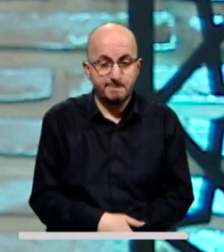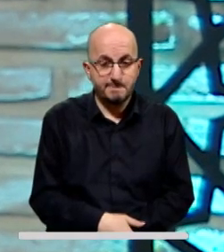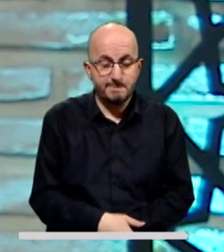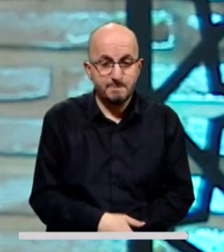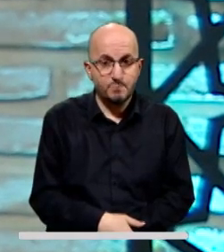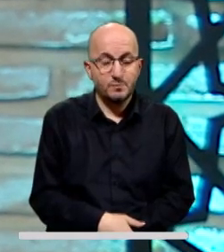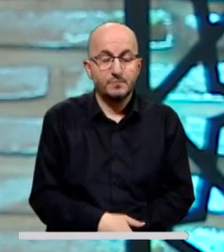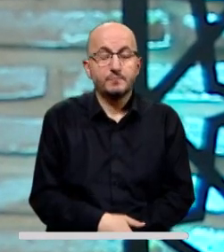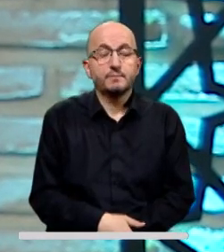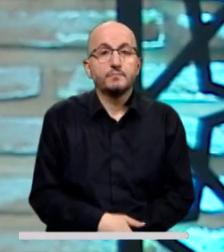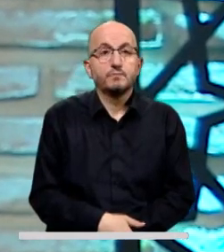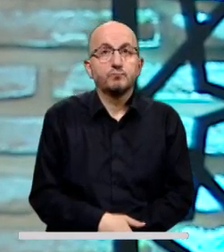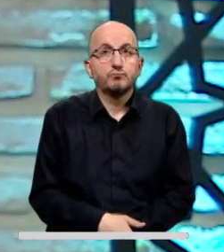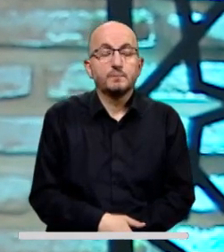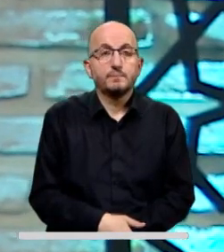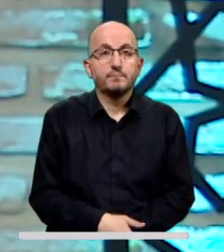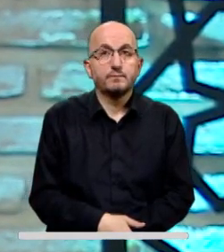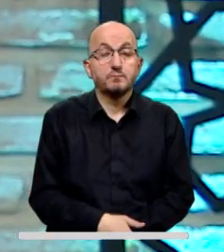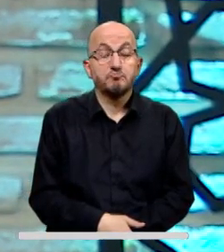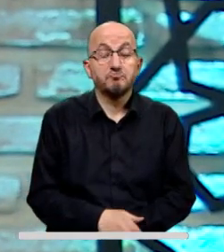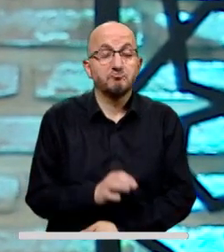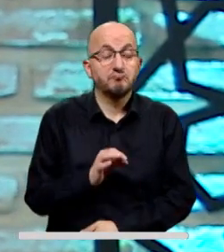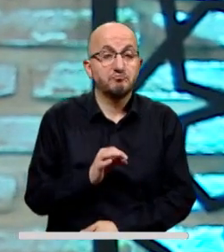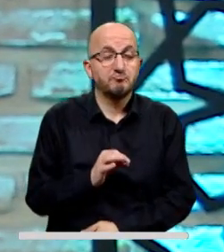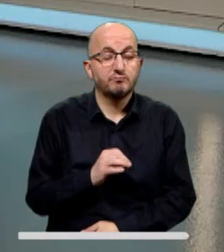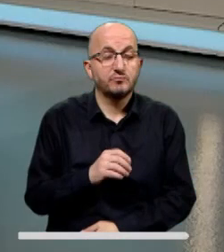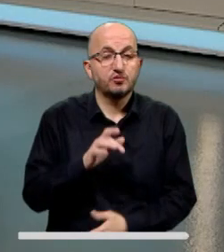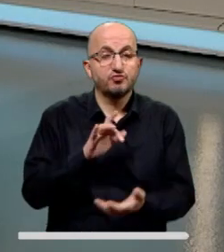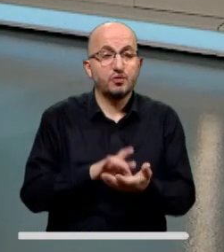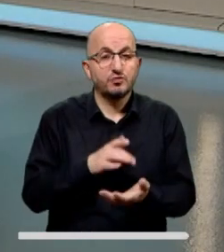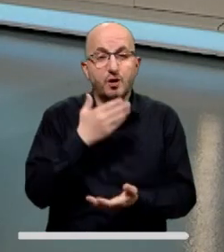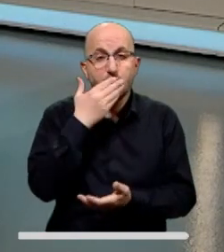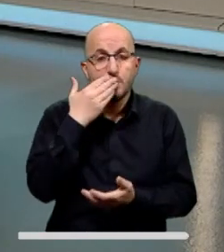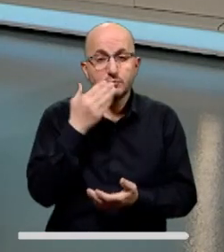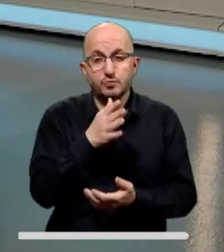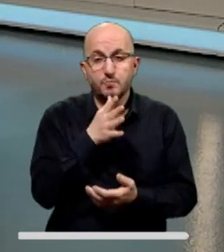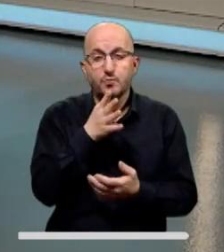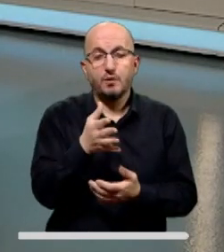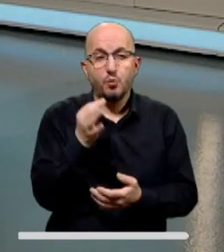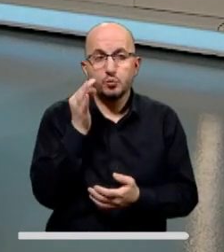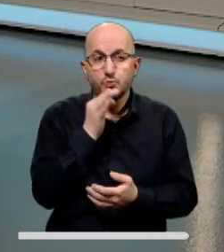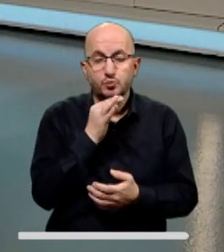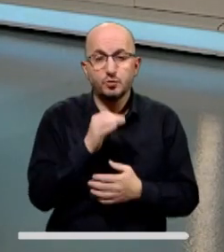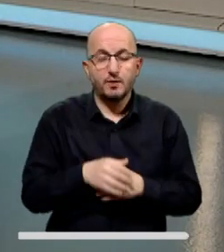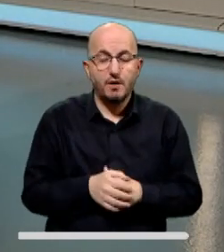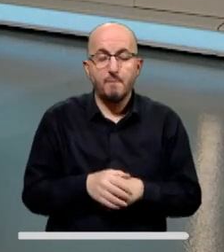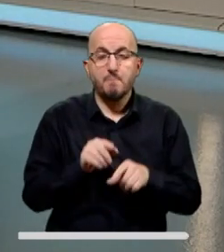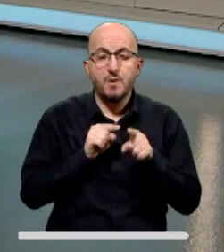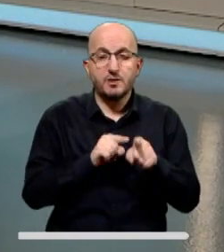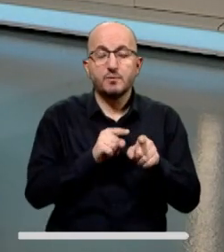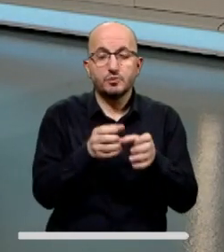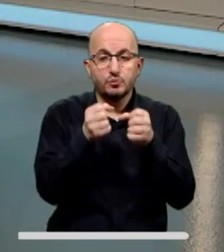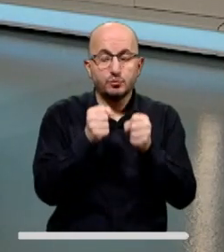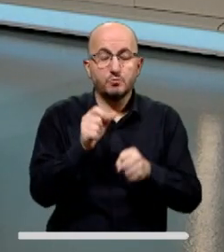de dua bekleriz. Allah'a emanet olun. Ne dersiniz hocam? Kefaret oruçları malum olduğu üzere tevali arka arkaya